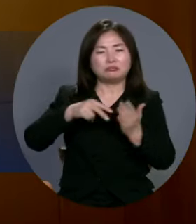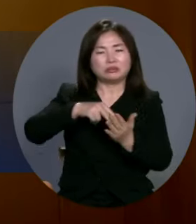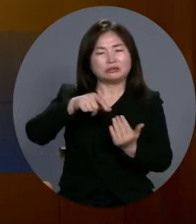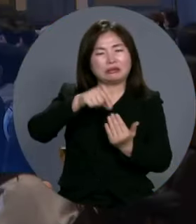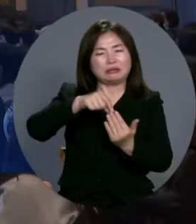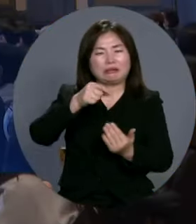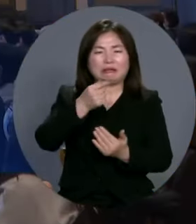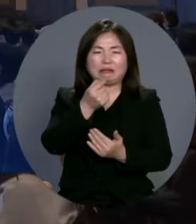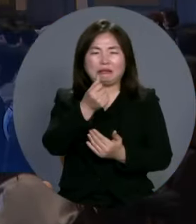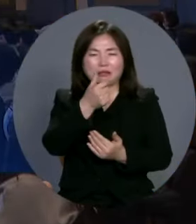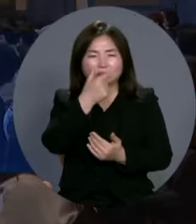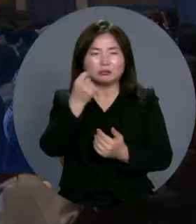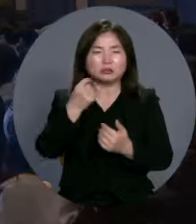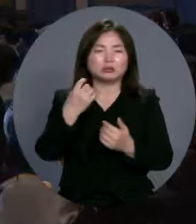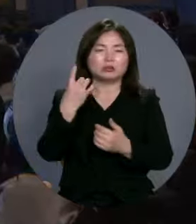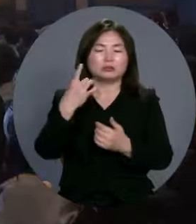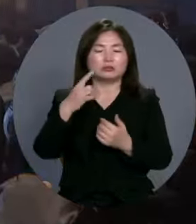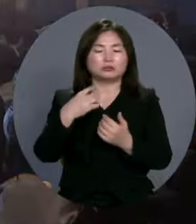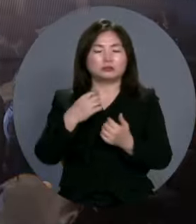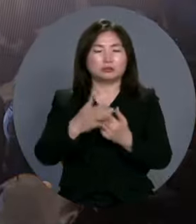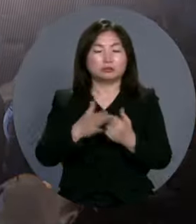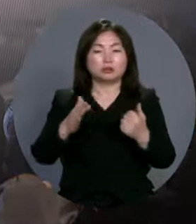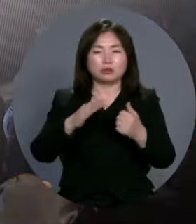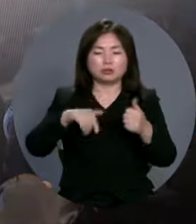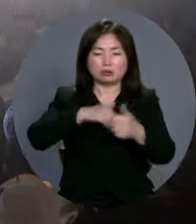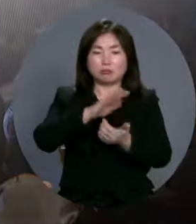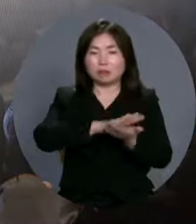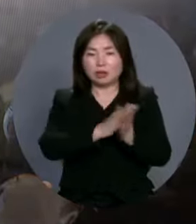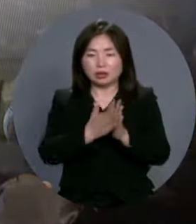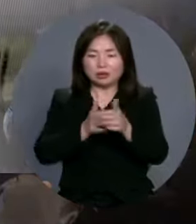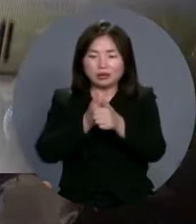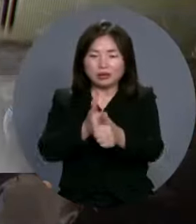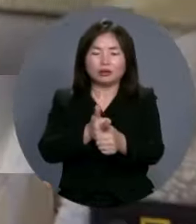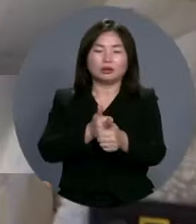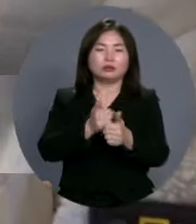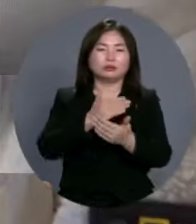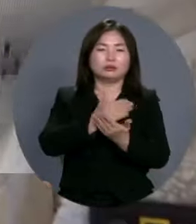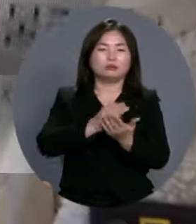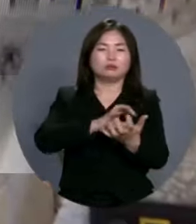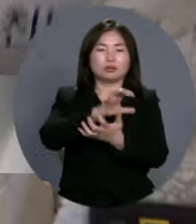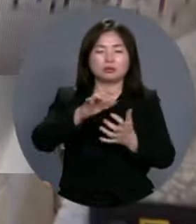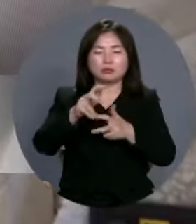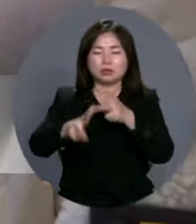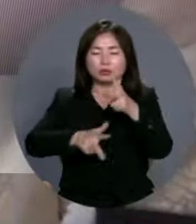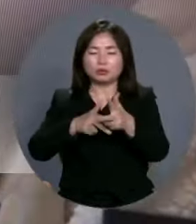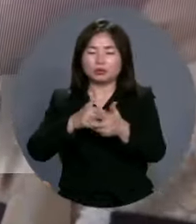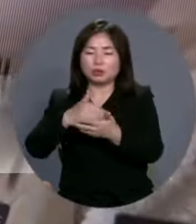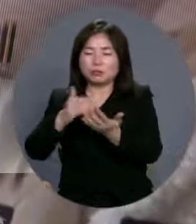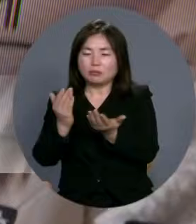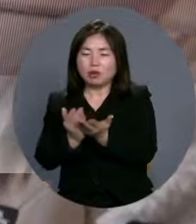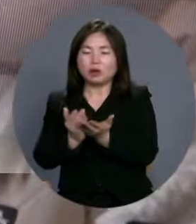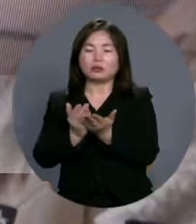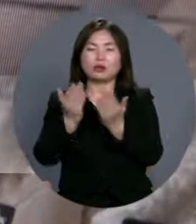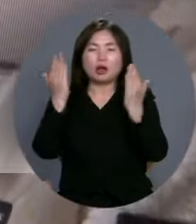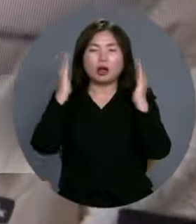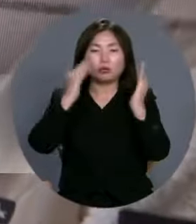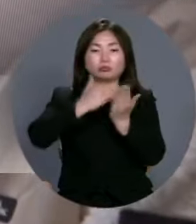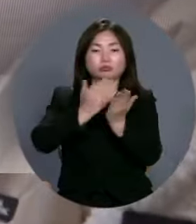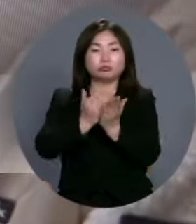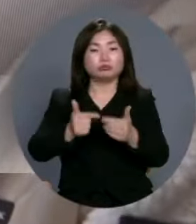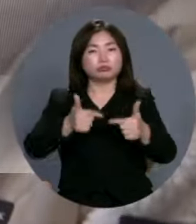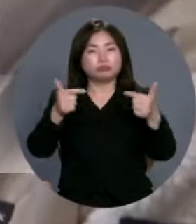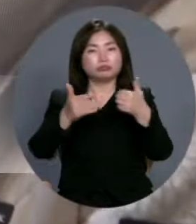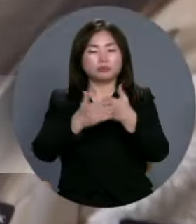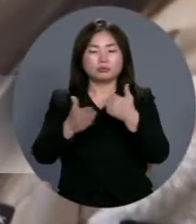계기가 되니까. 시대적 흐름에 따른 학문적 융합이 가능해지고 산업 수요에 발맞춘 학과도 개설할 수 있어